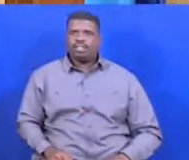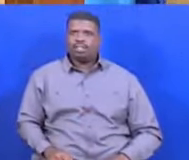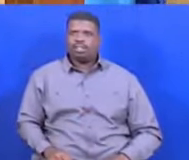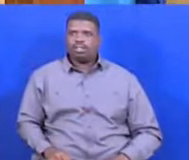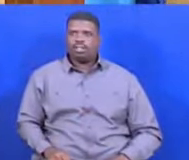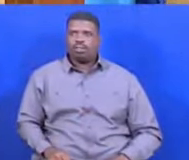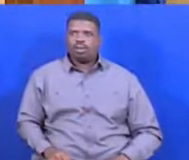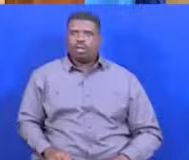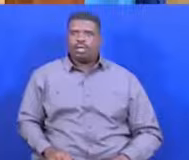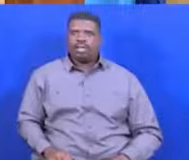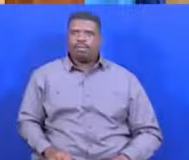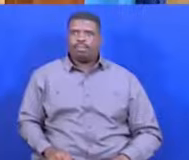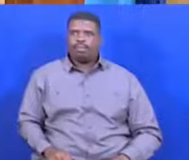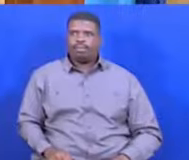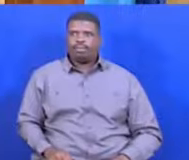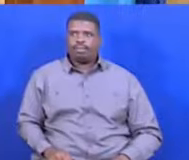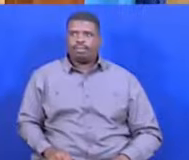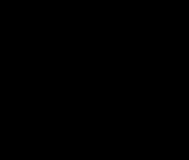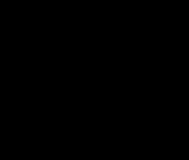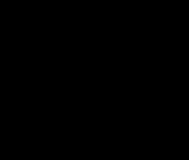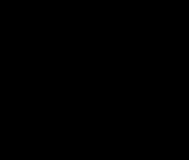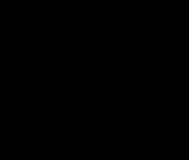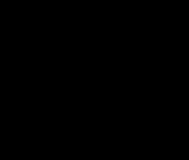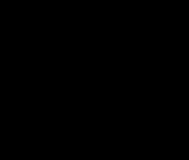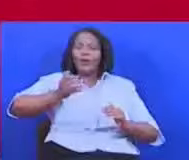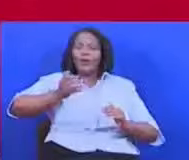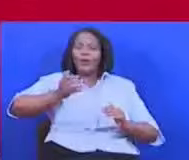Wageni wanaoingizwa kule juu wasimame kidogo.